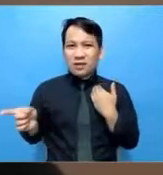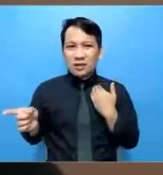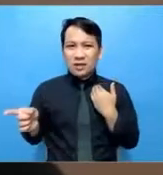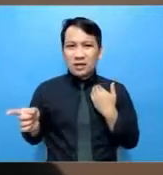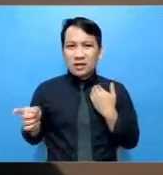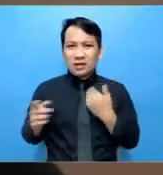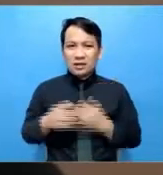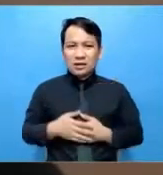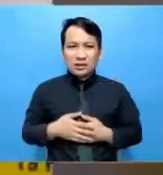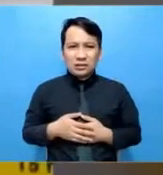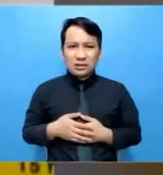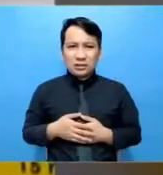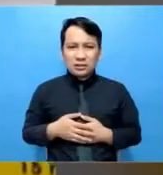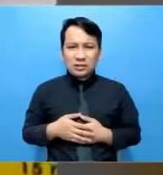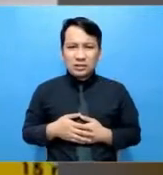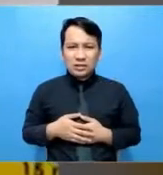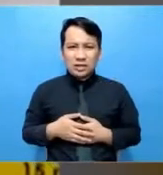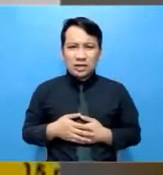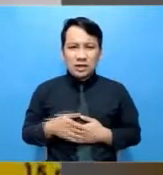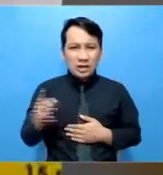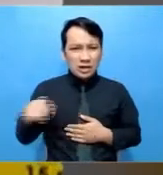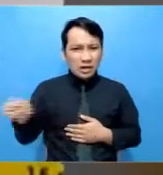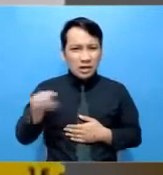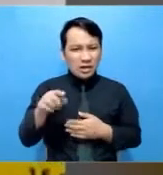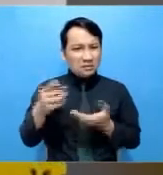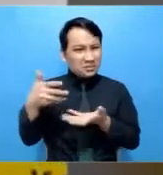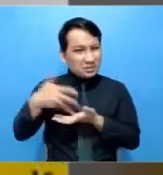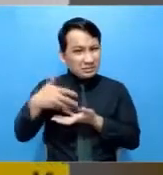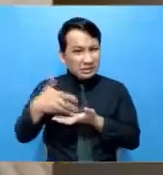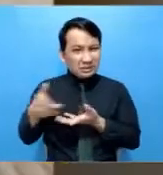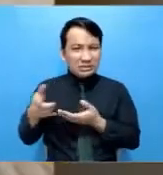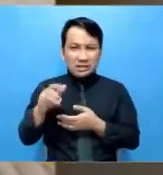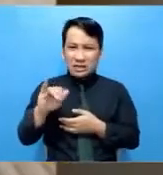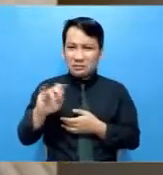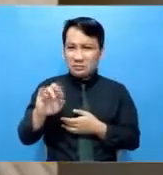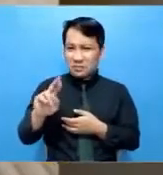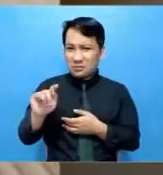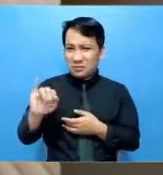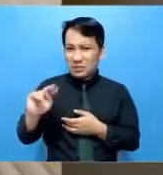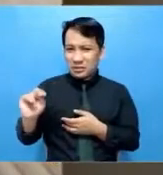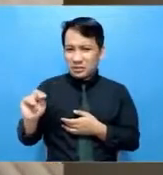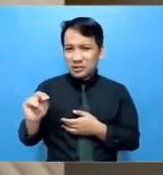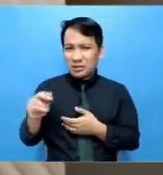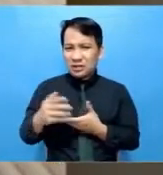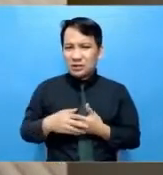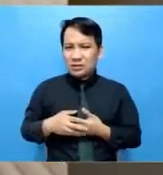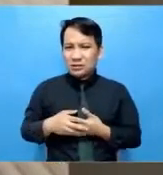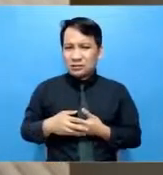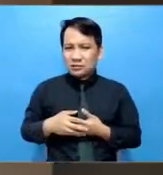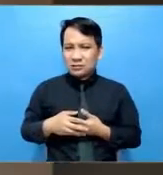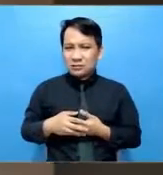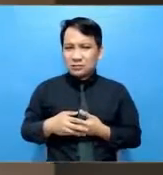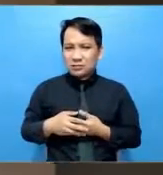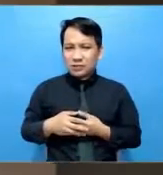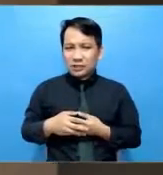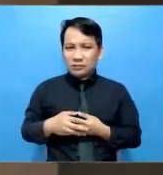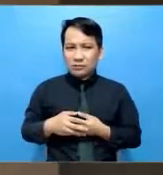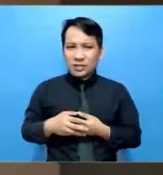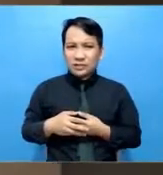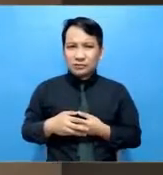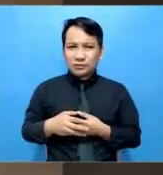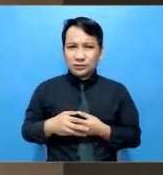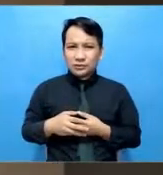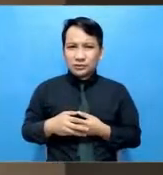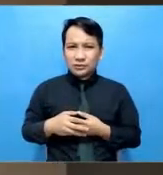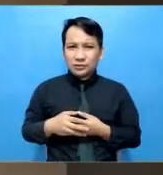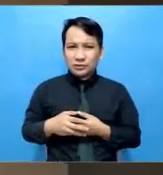natin ang ivermectin in the treatment for mild to moderate COVID-19 patients. Meron ding suggestion